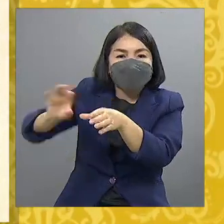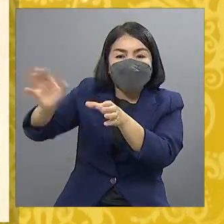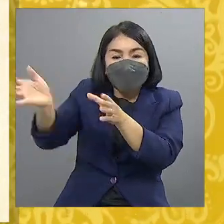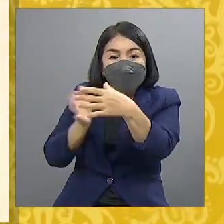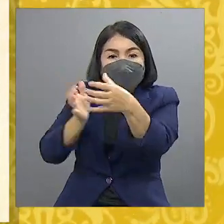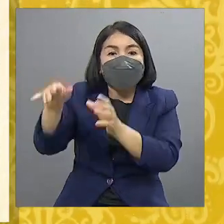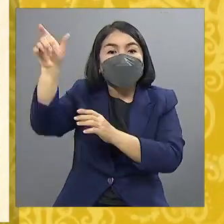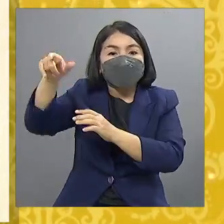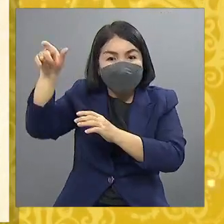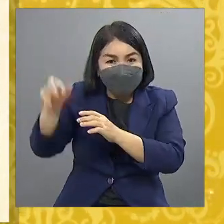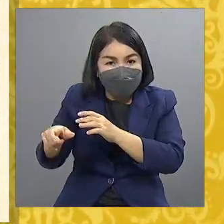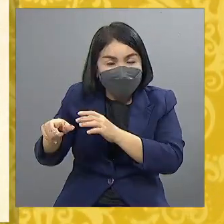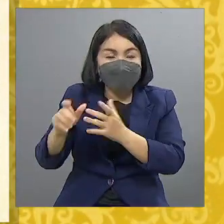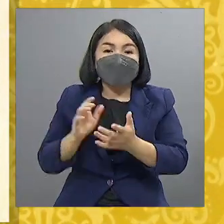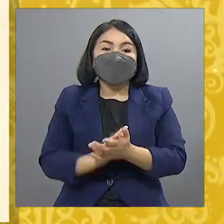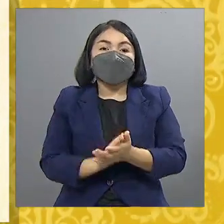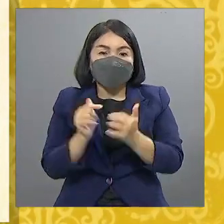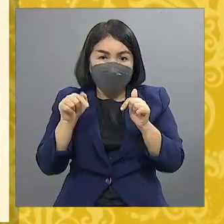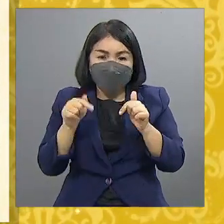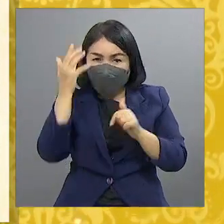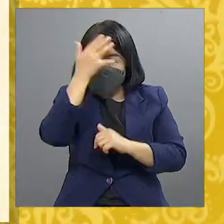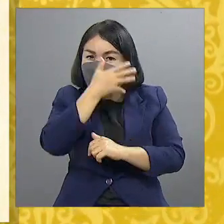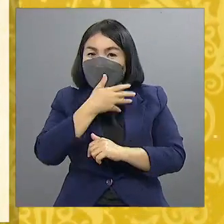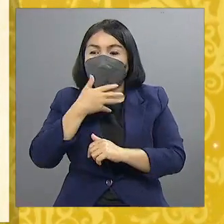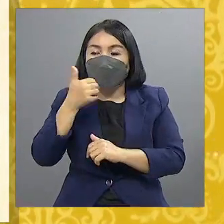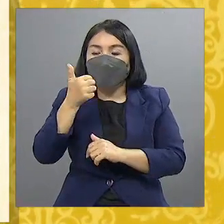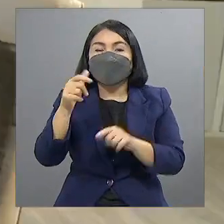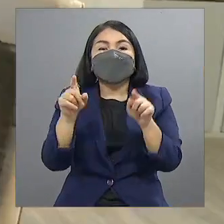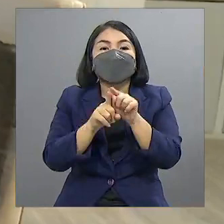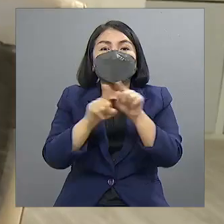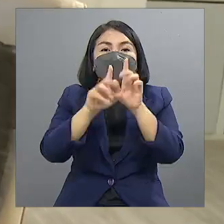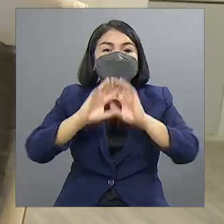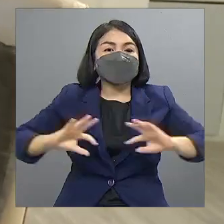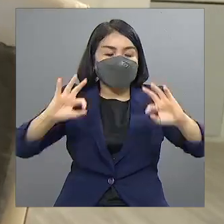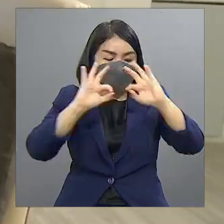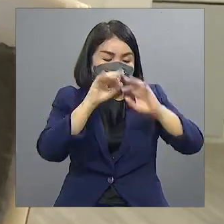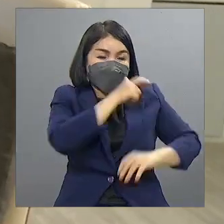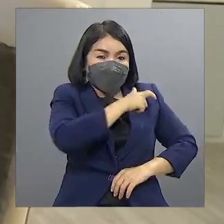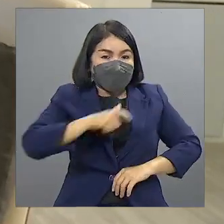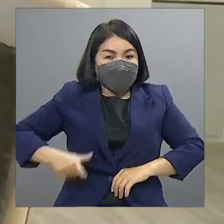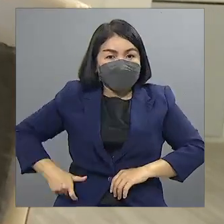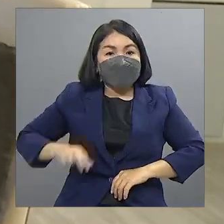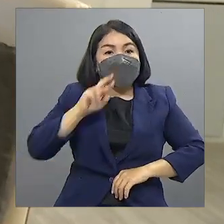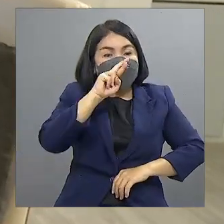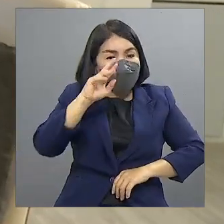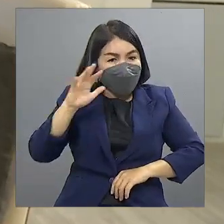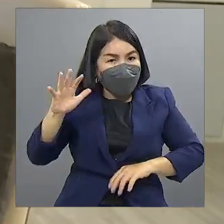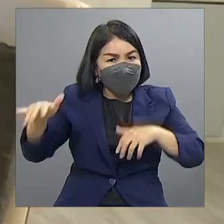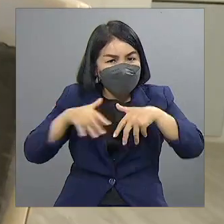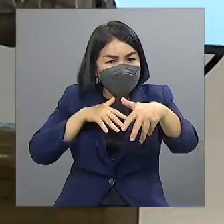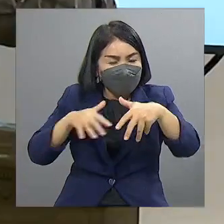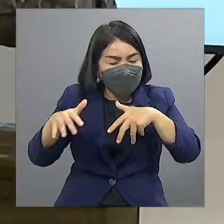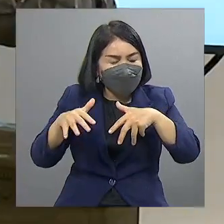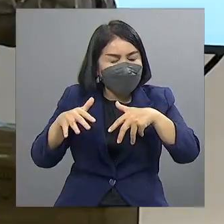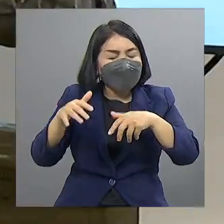าแล้วก็ความสวยงามรวมถึงพระมหากรุณาธิคุณของในหลวงรัชกาลที่5นั้นมีอะไรบ้างที่เราควรจะนึกถึงครับ คนไทยจะนึกถึง2 อย่าง